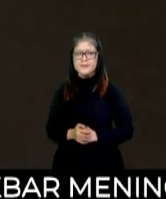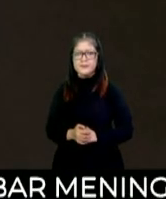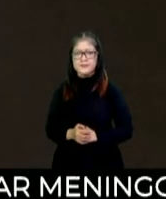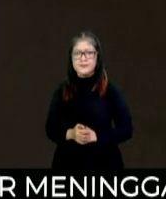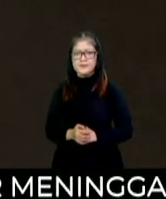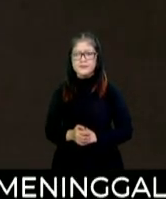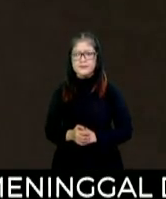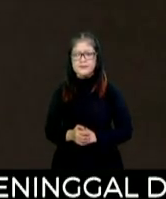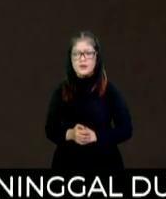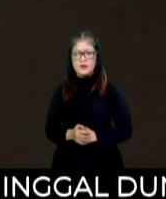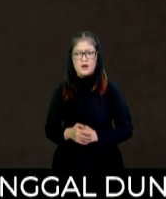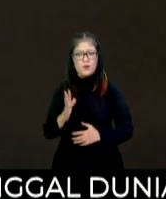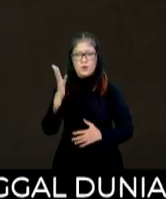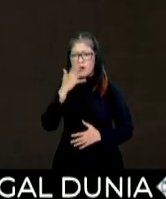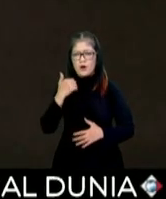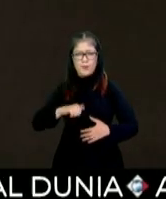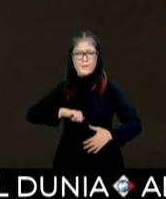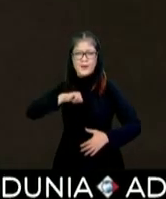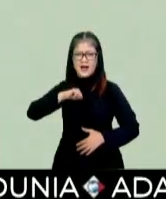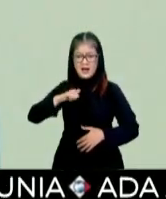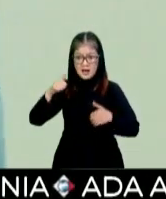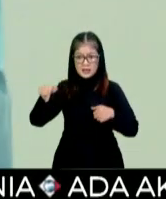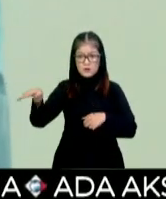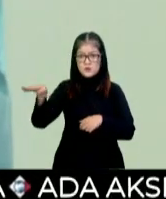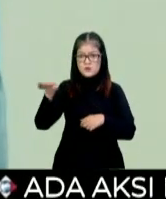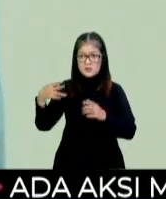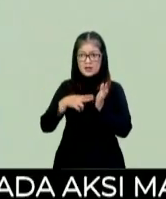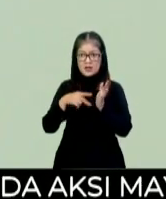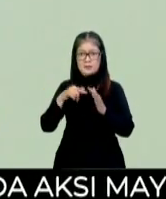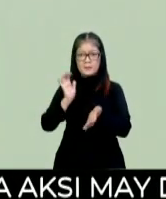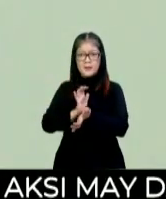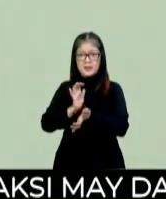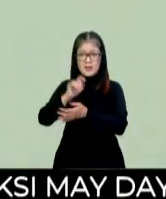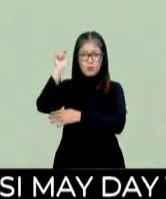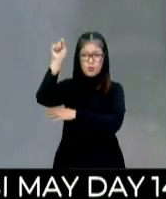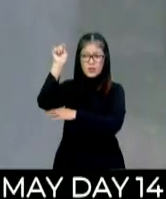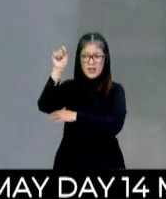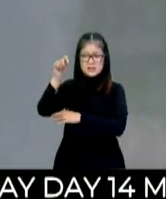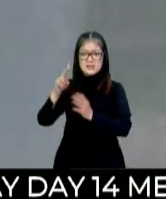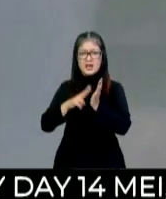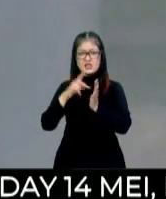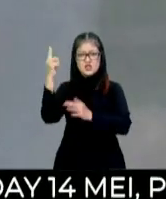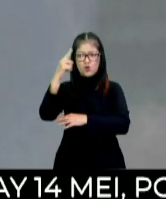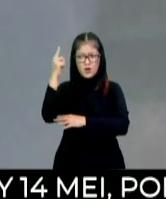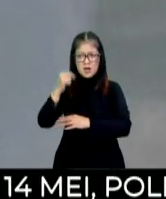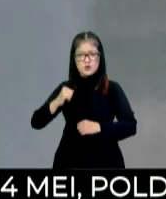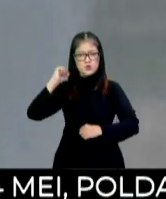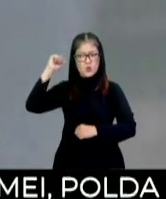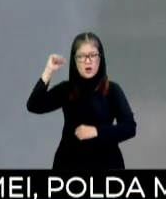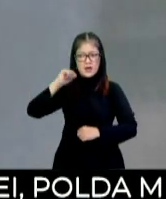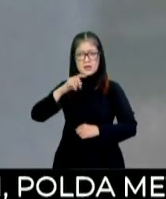Raut wajah bangga terpancar dari Zelin Resiana, mantan atlet nasional bulu tangkis sekaligus juara Uber 1994